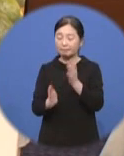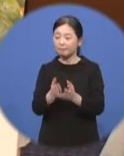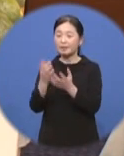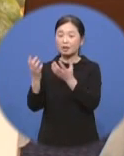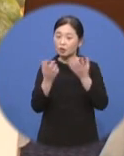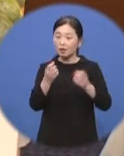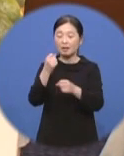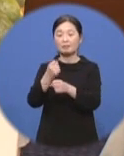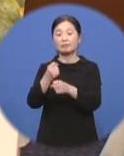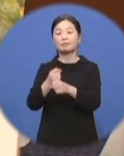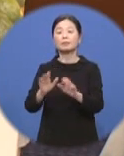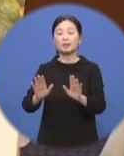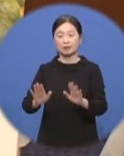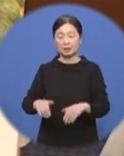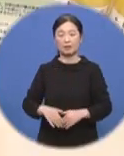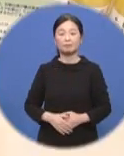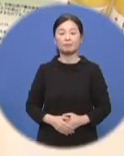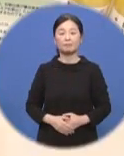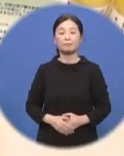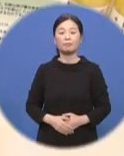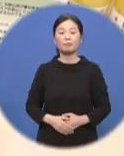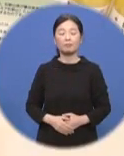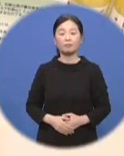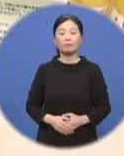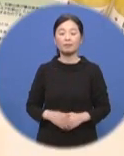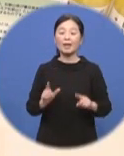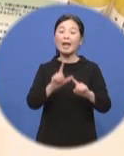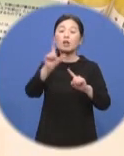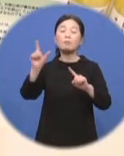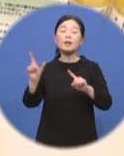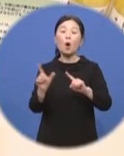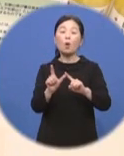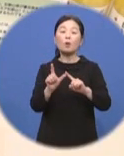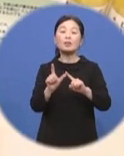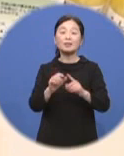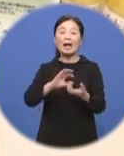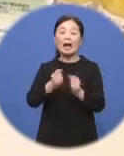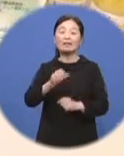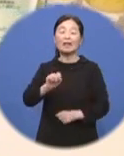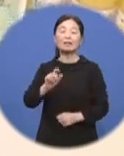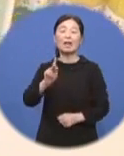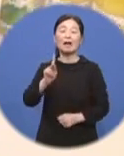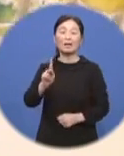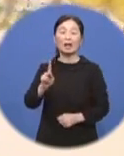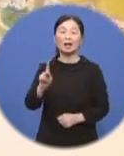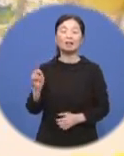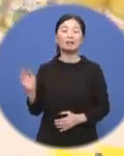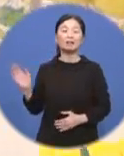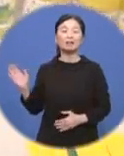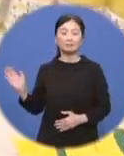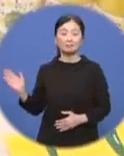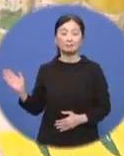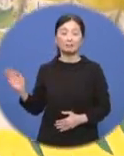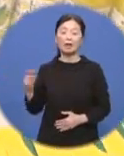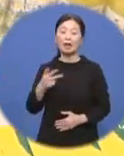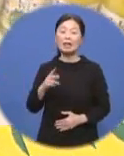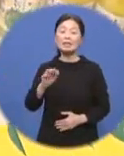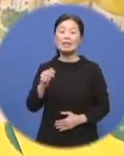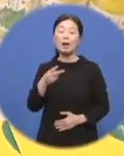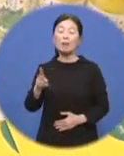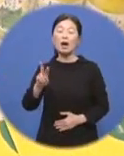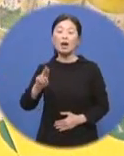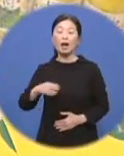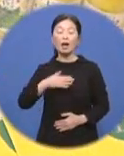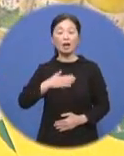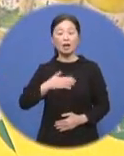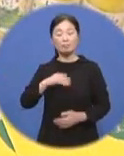和歌山市の特定非営利活動法人花坂のシトラスジャバラ果汁はジャバラの爽やかですっきりと